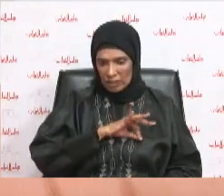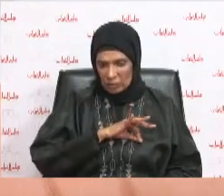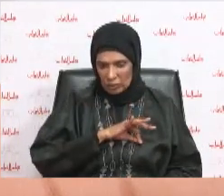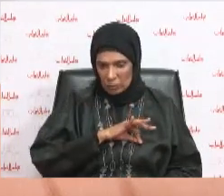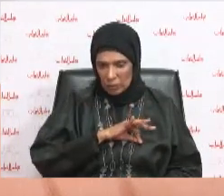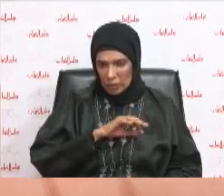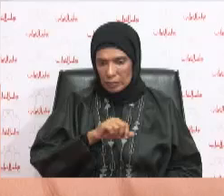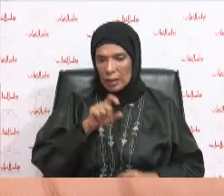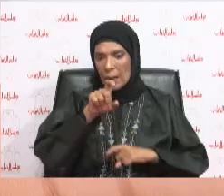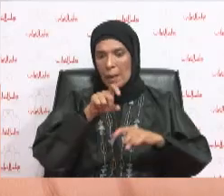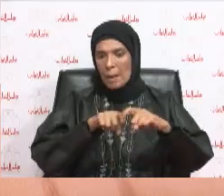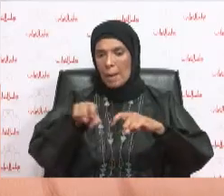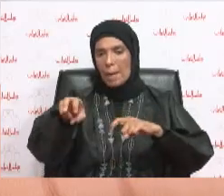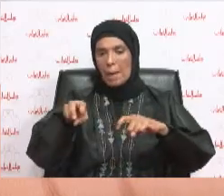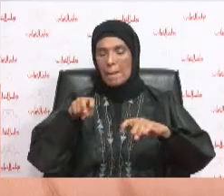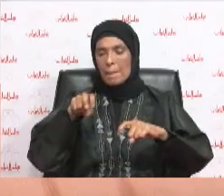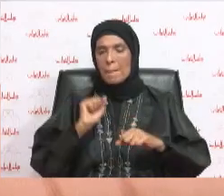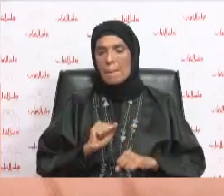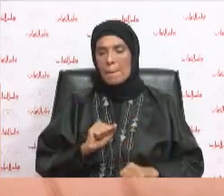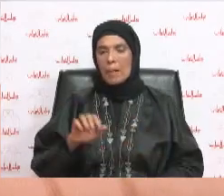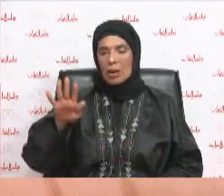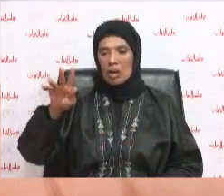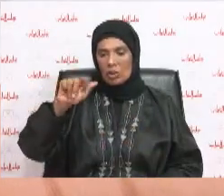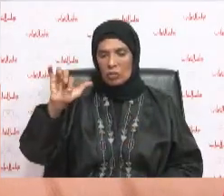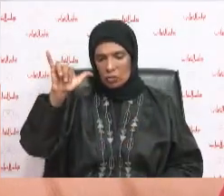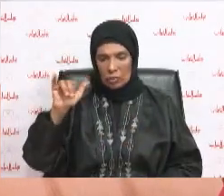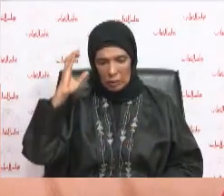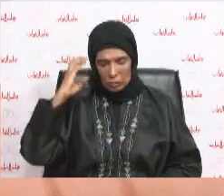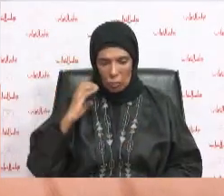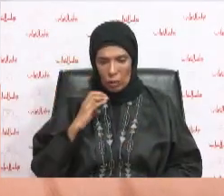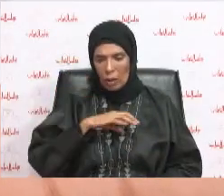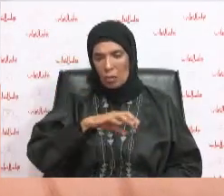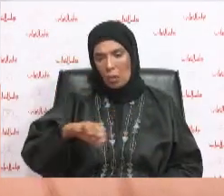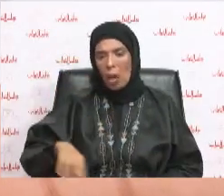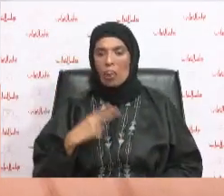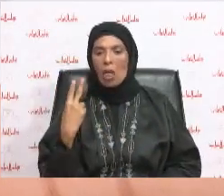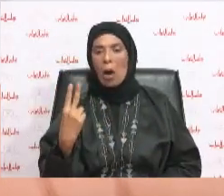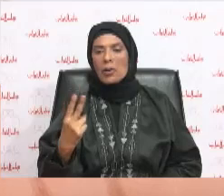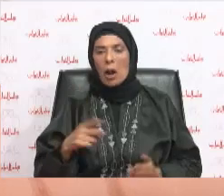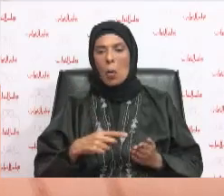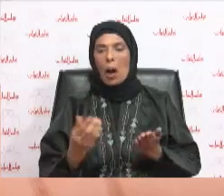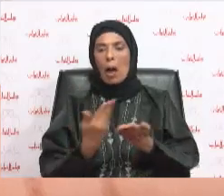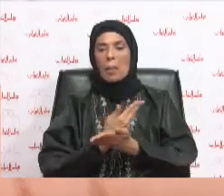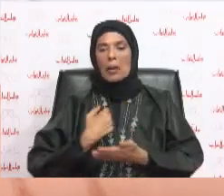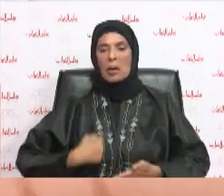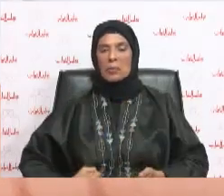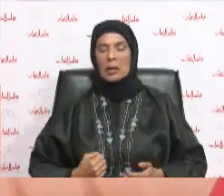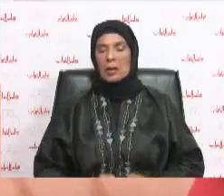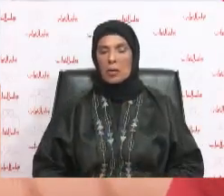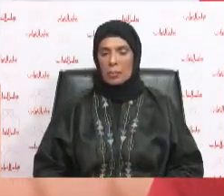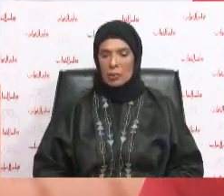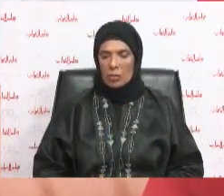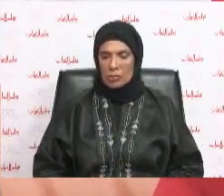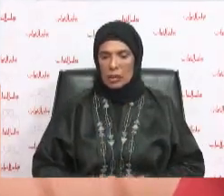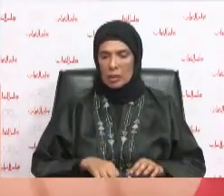من ناحية ضريبية تعود لتشيلي وكوريا وكل الدول اللي وقعنا معها. أما بالنسبة